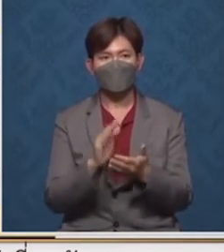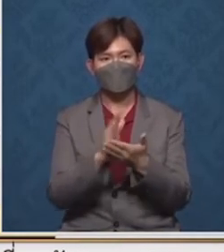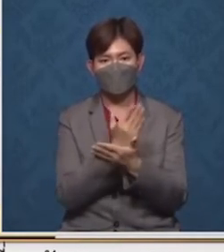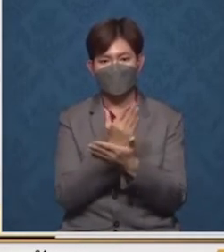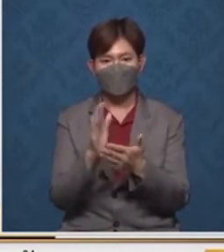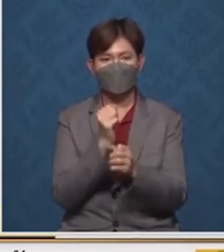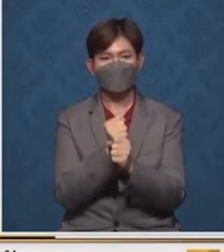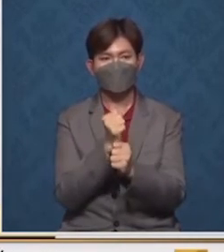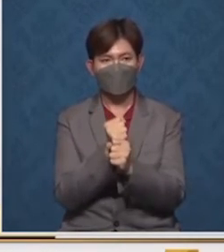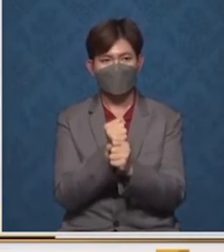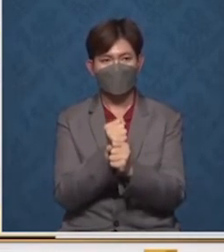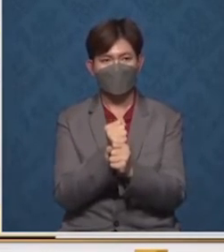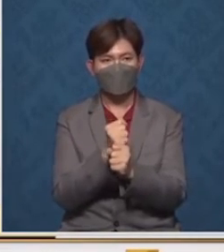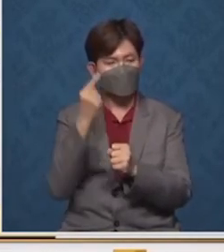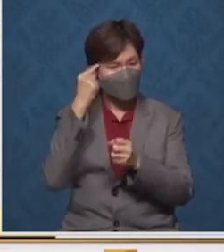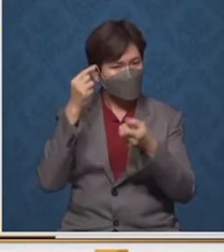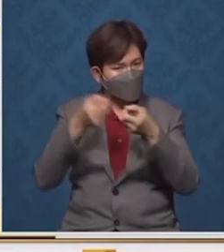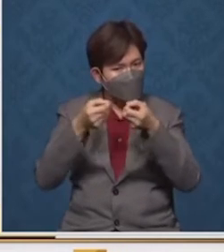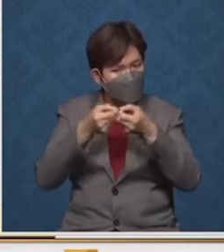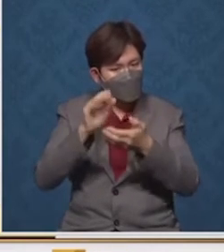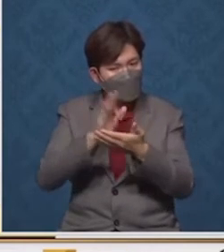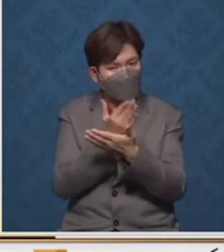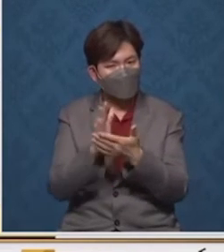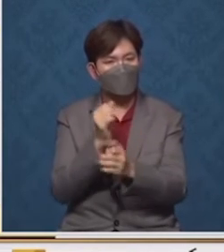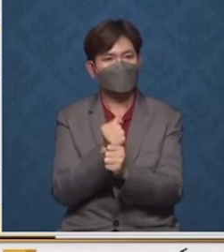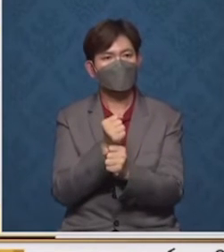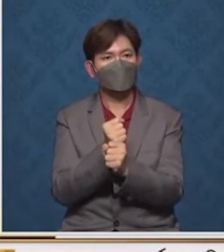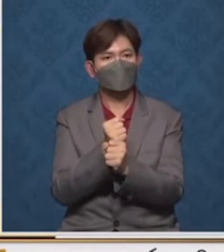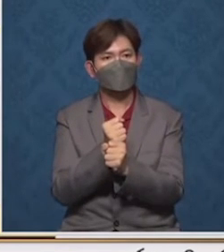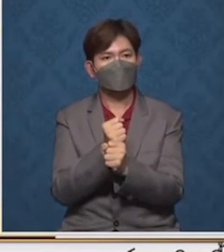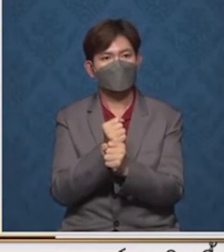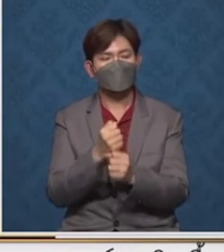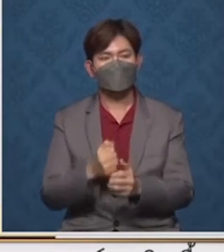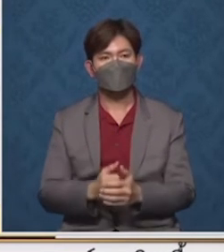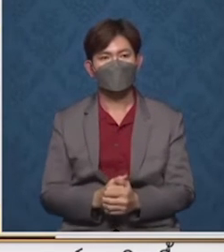กันทำสมคบคิดแบ่งงานกันทำตาม